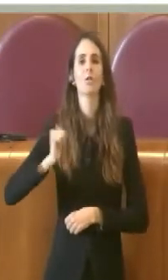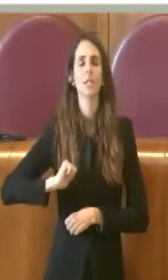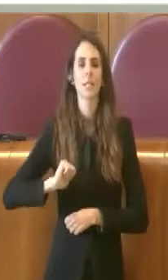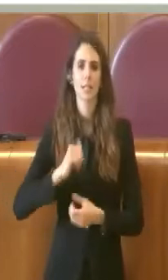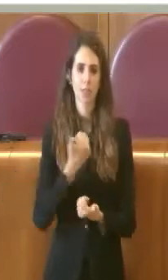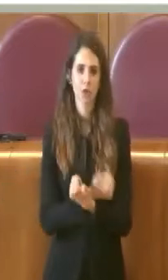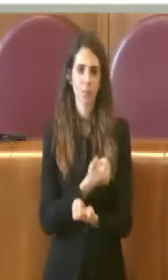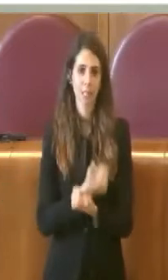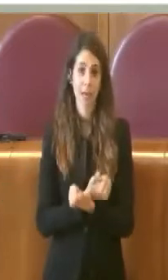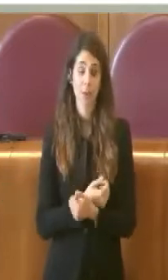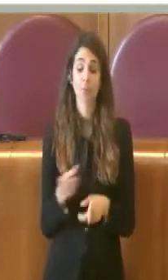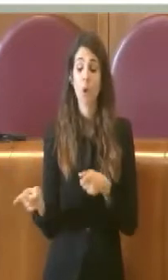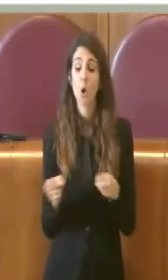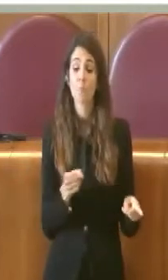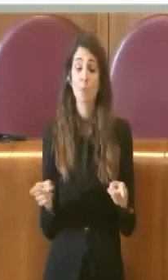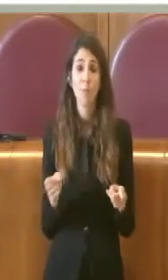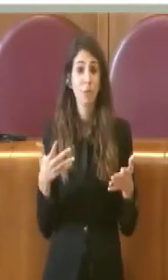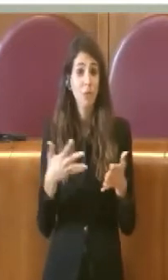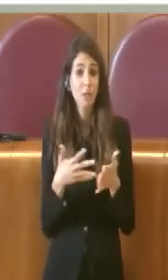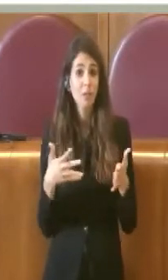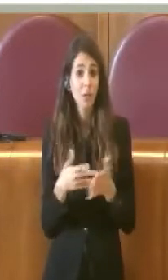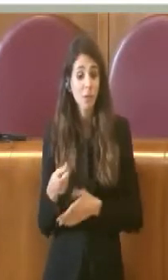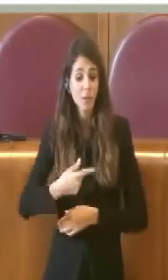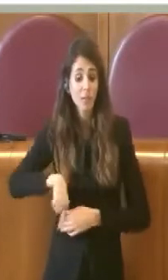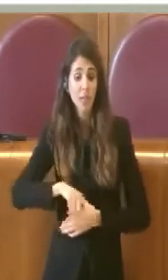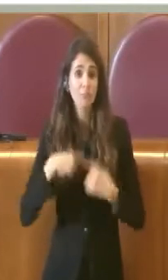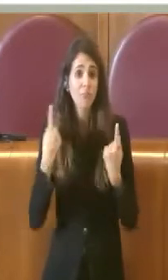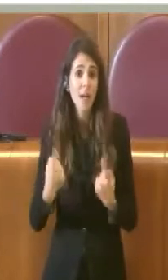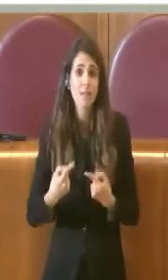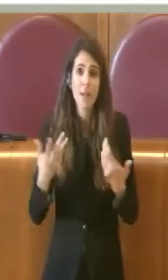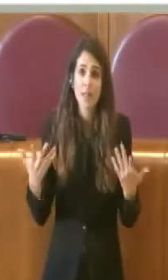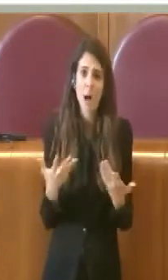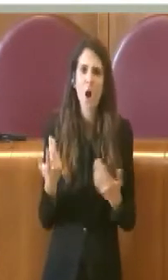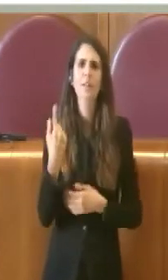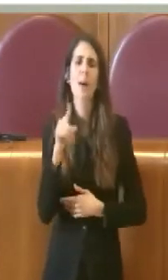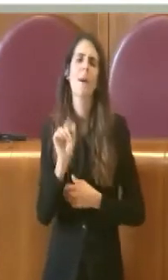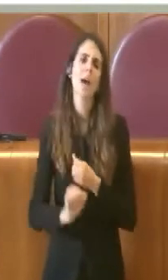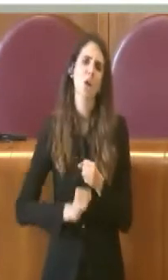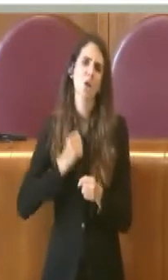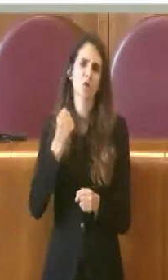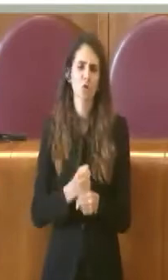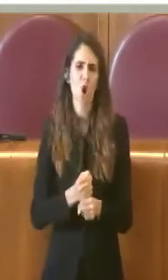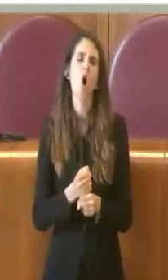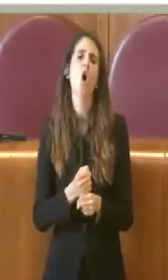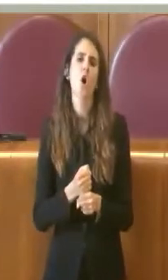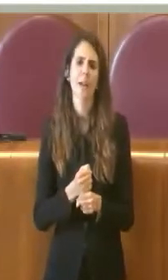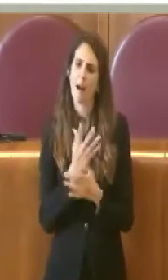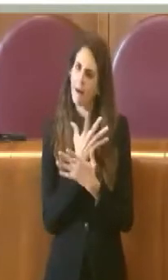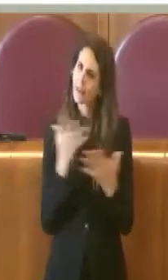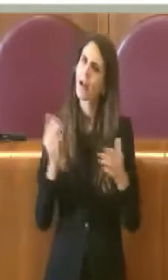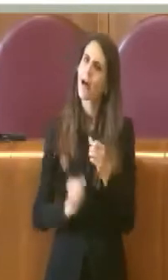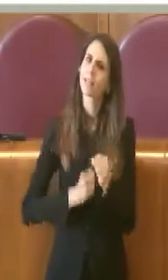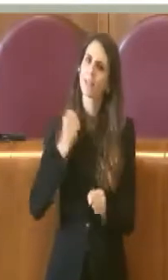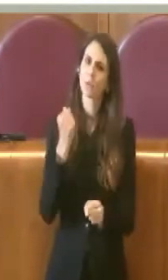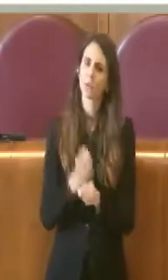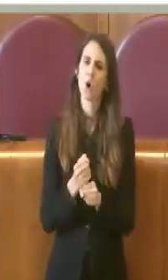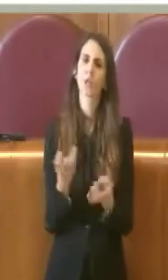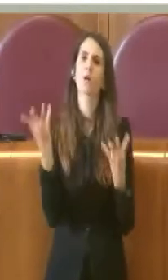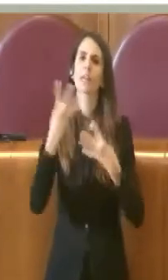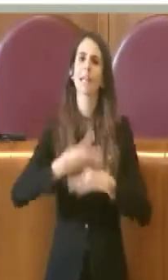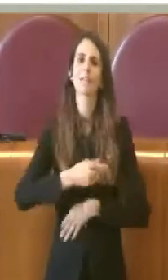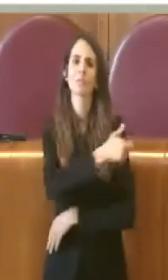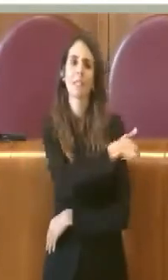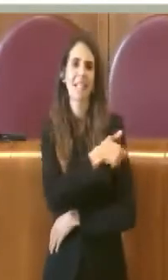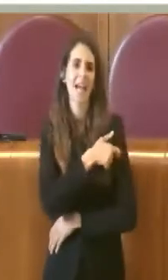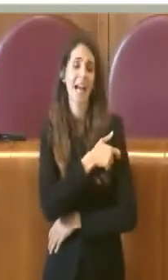difficoltà ci si aspettava, per la storia delle organizzazioni sindacali, per la grande storia delle organizzazioni